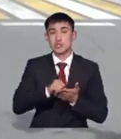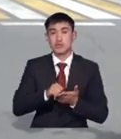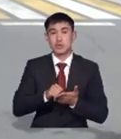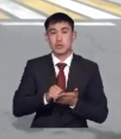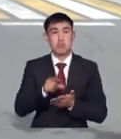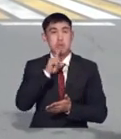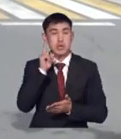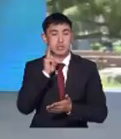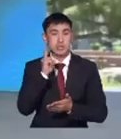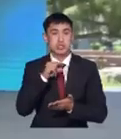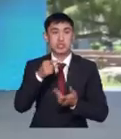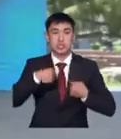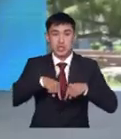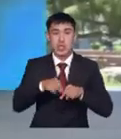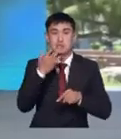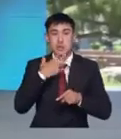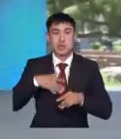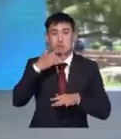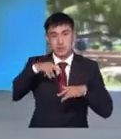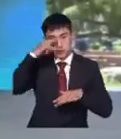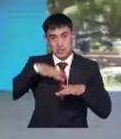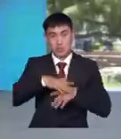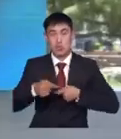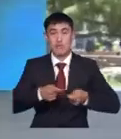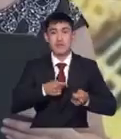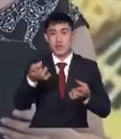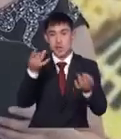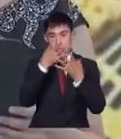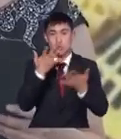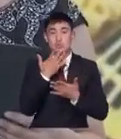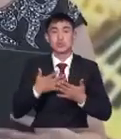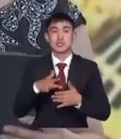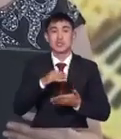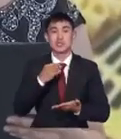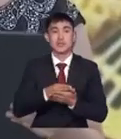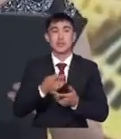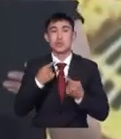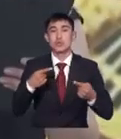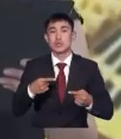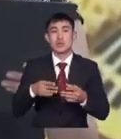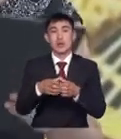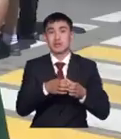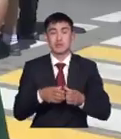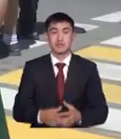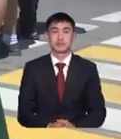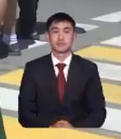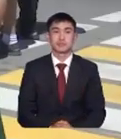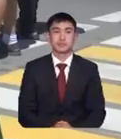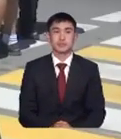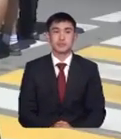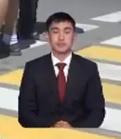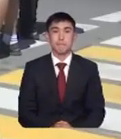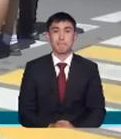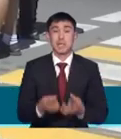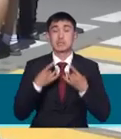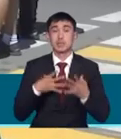только молодежь, но и члены Ассамблеи народа Казахстана, руководители этнокультурных центров и других мультикультурных коллективов. С праздником!